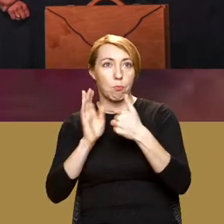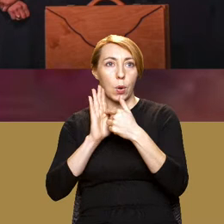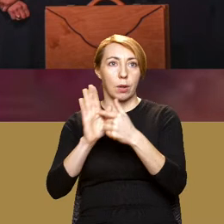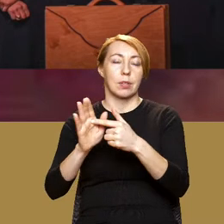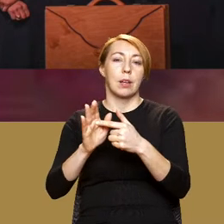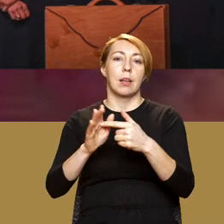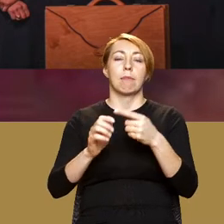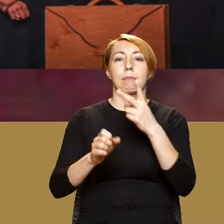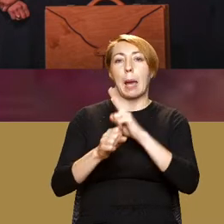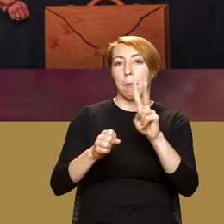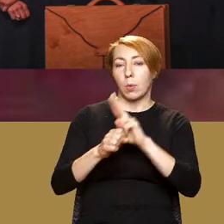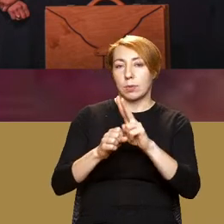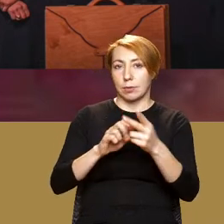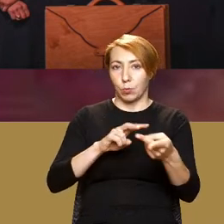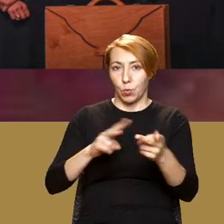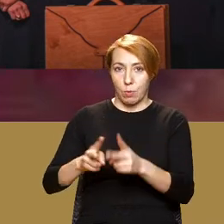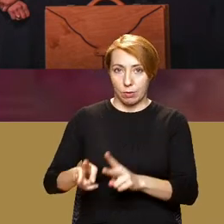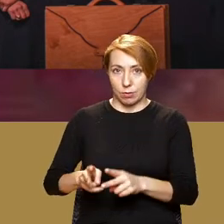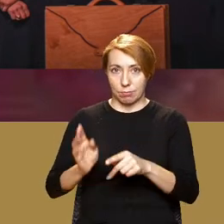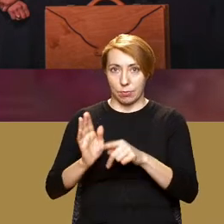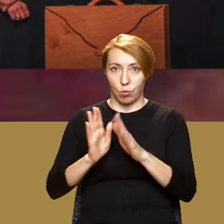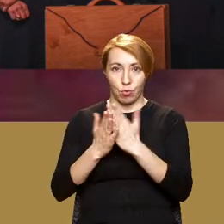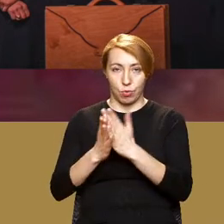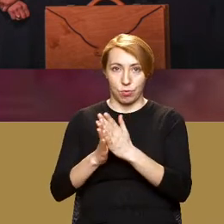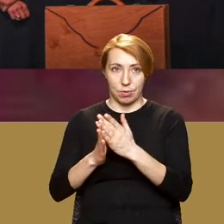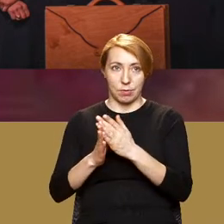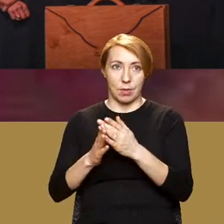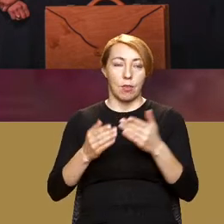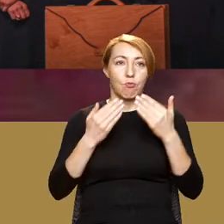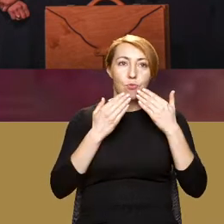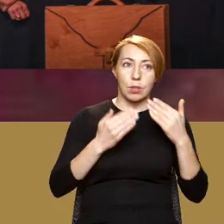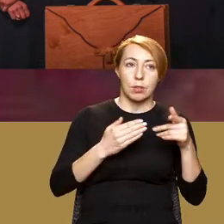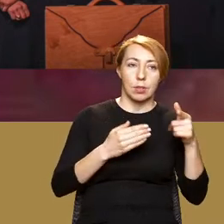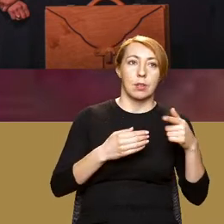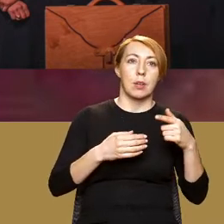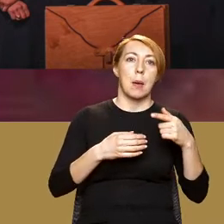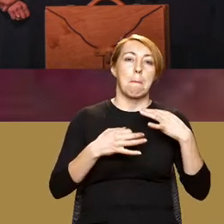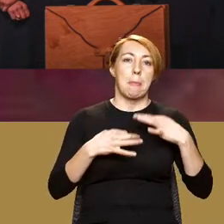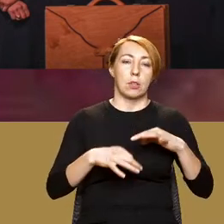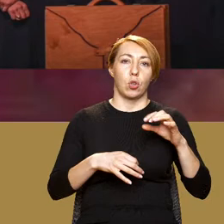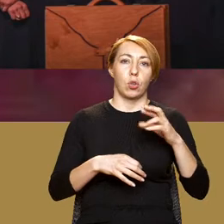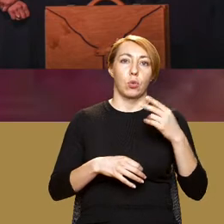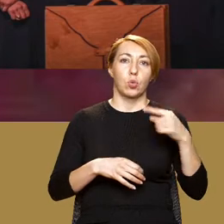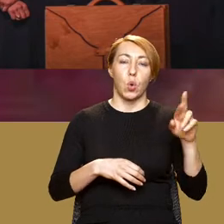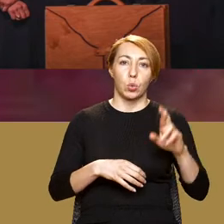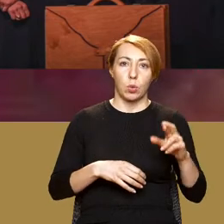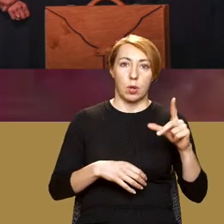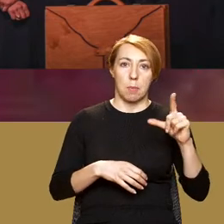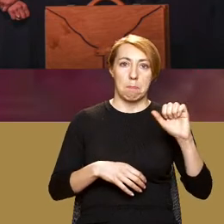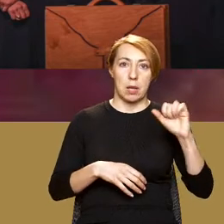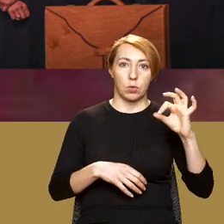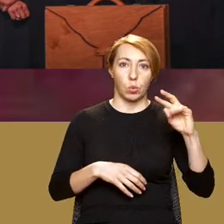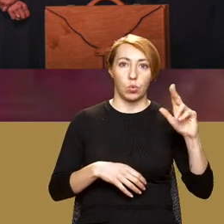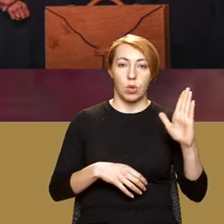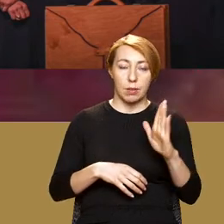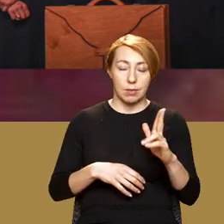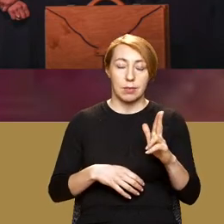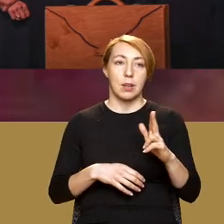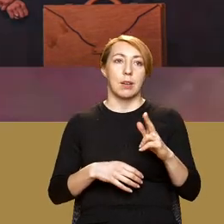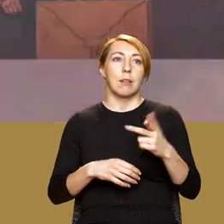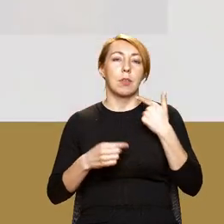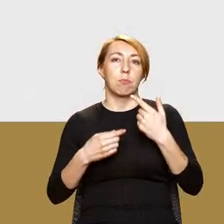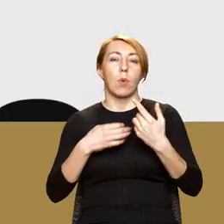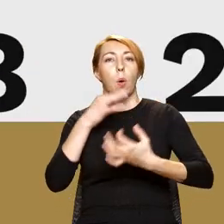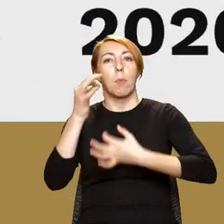tej książeczki, to dzięki staraniom właśnie pani dr Katarzyny Pastuszak, i też zdać relację o tym, jak